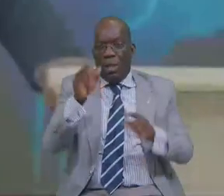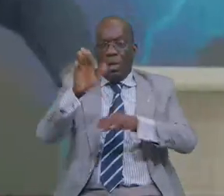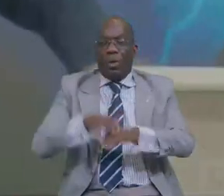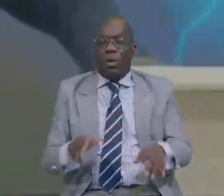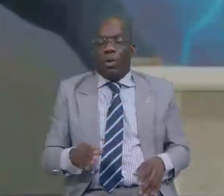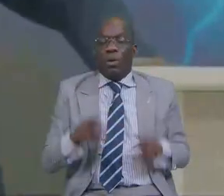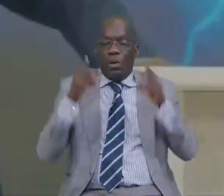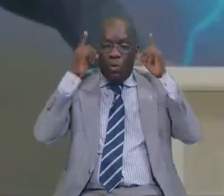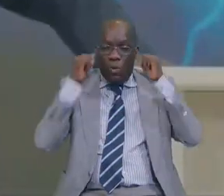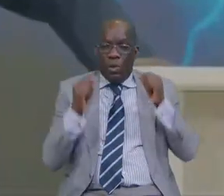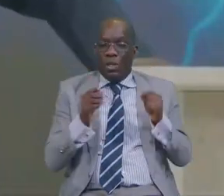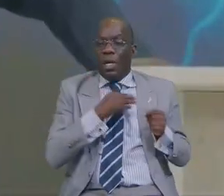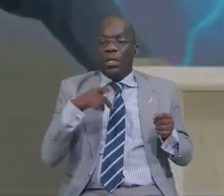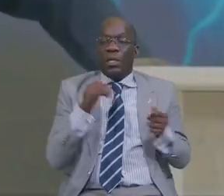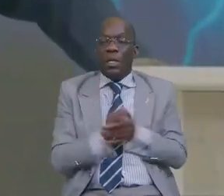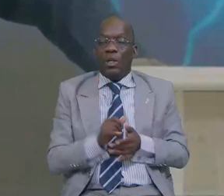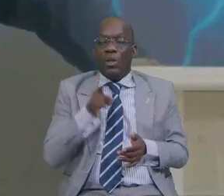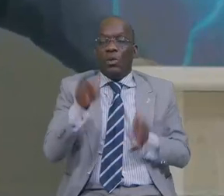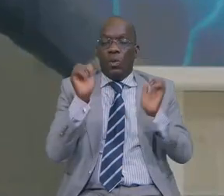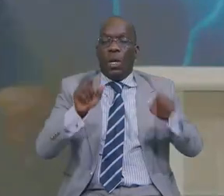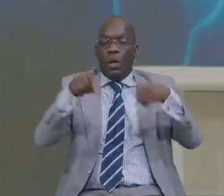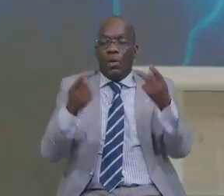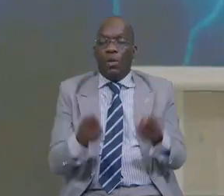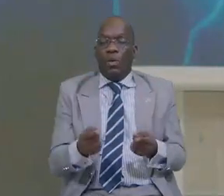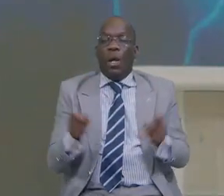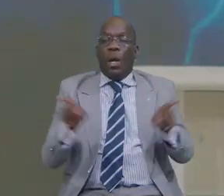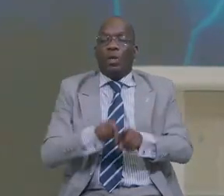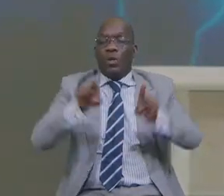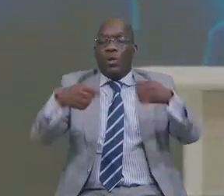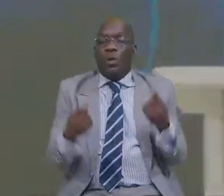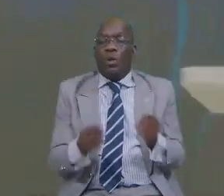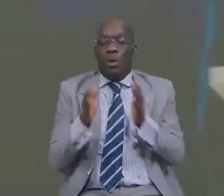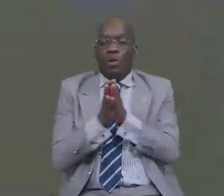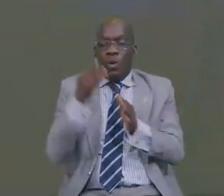Il a dit, tu peux partir. Et comme tu vas, prie pour moi.